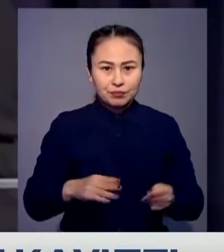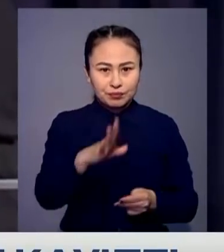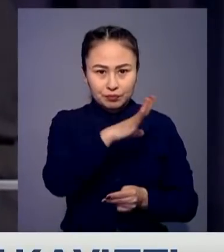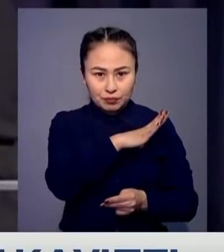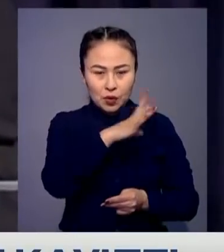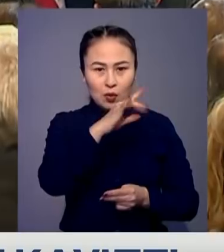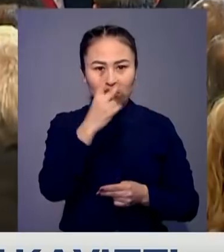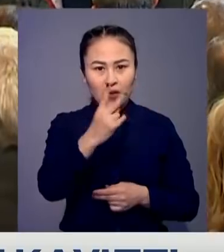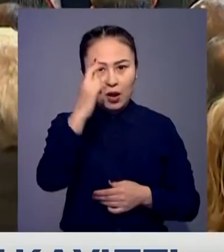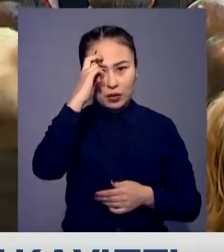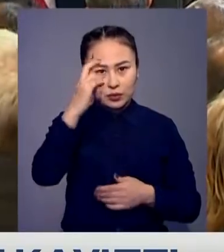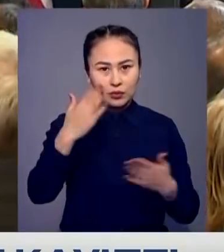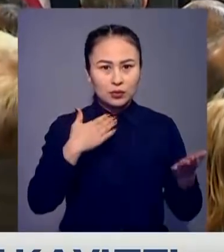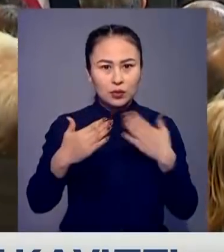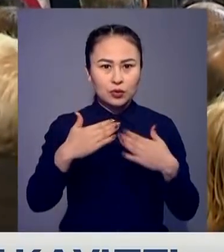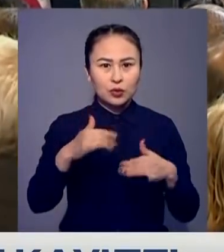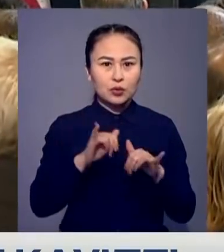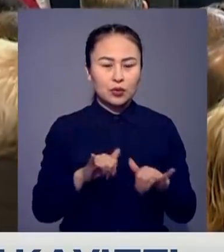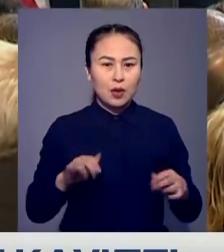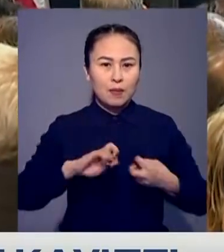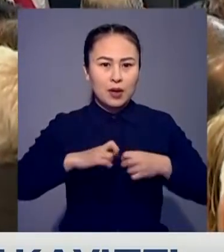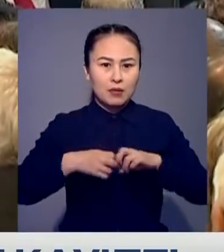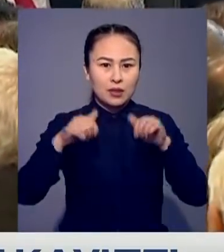сауда дауын шешуге қадам жасады.